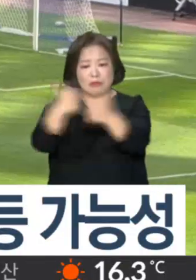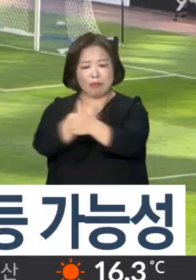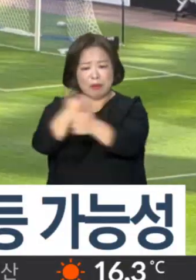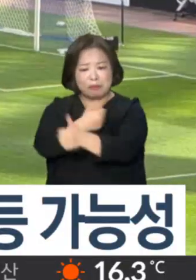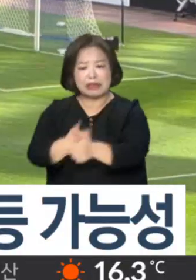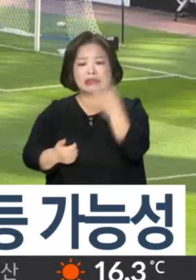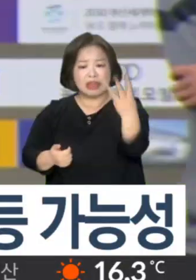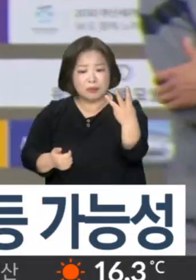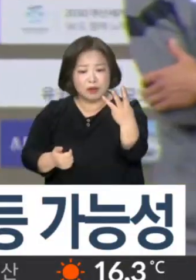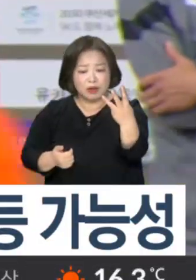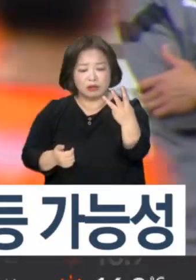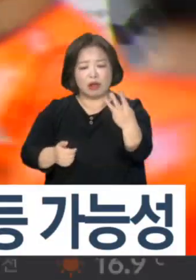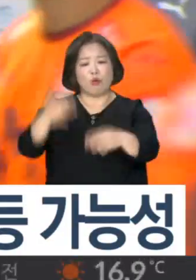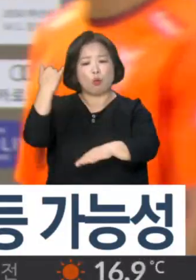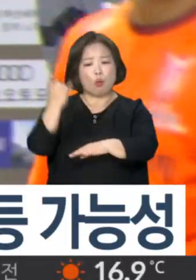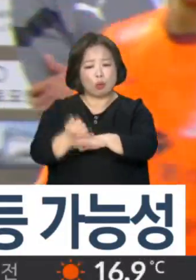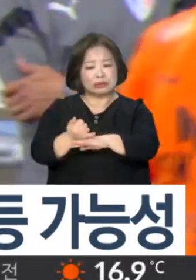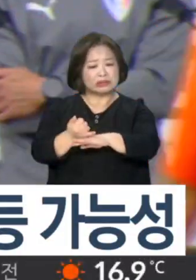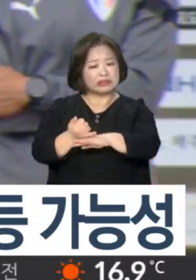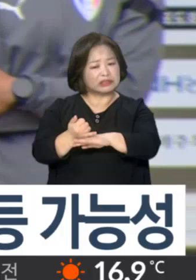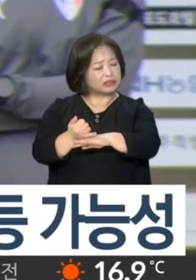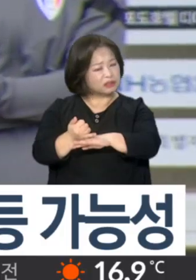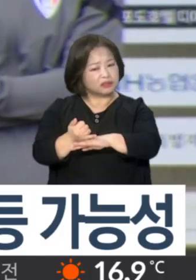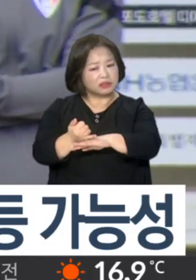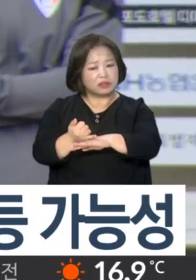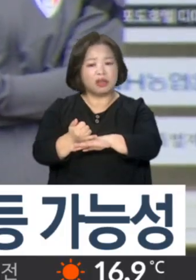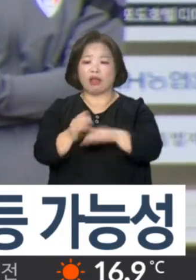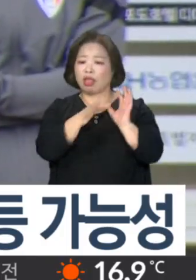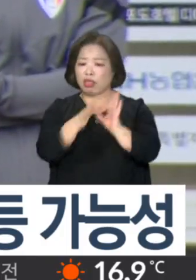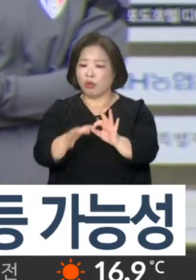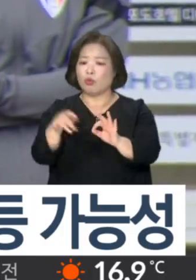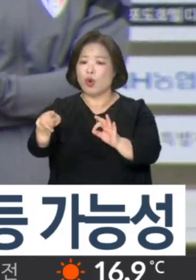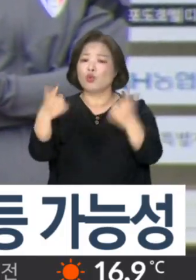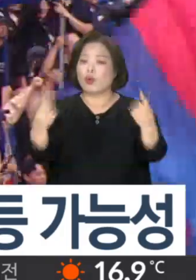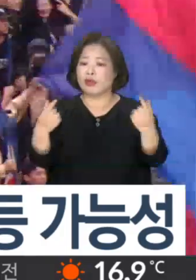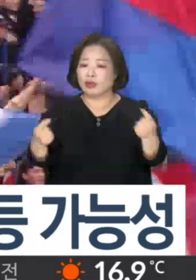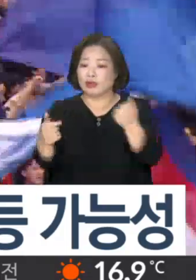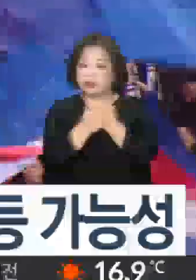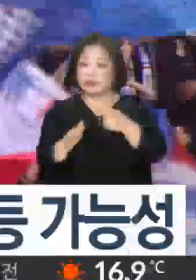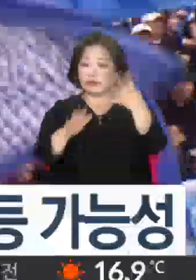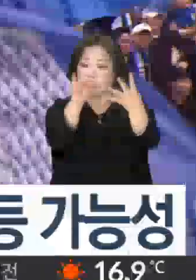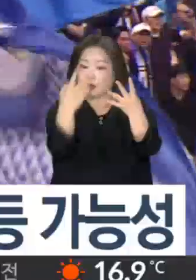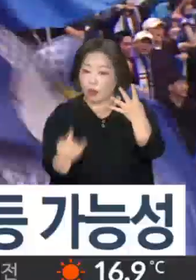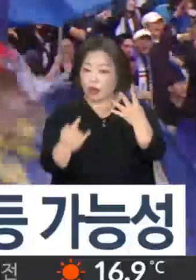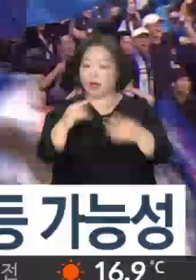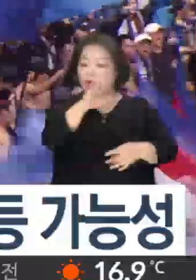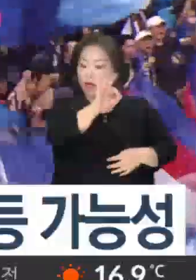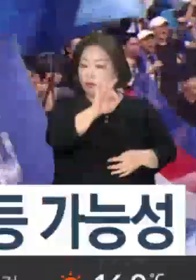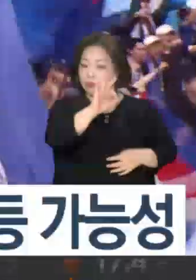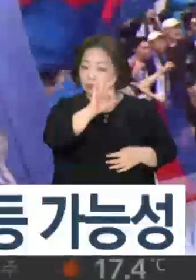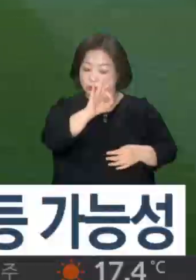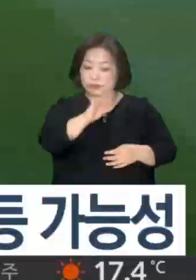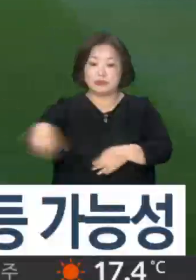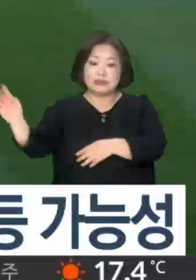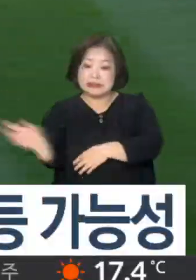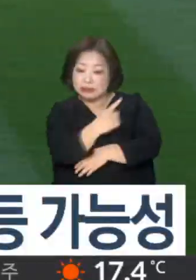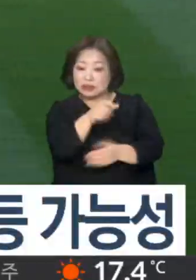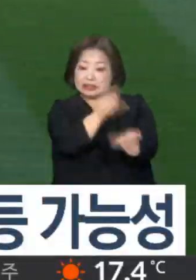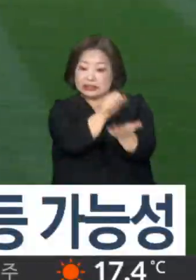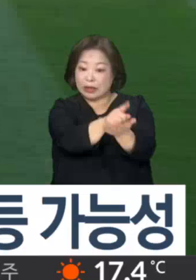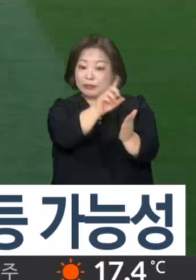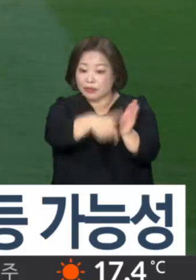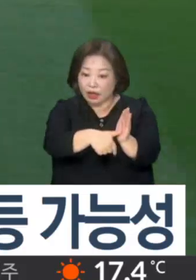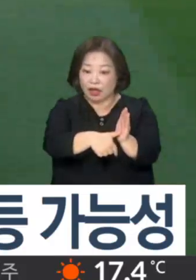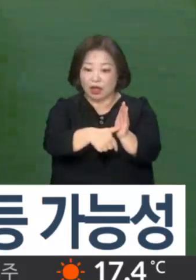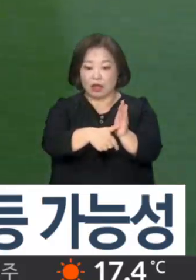사령탑을 바꿨지만 꼴찌가 아니었던 기간은 얼마 되지 않습니다. K리그 4회, FA컵 5회 우승으로 전통의